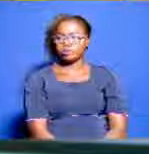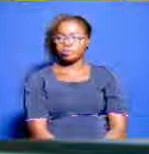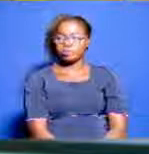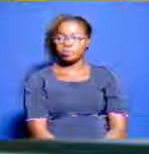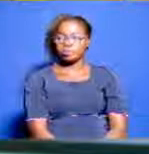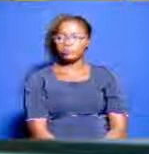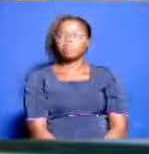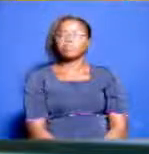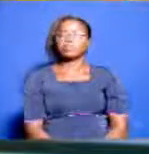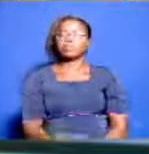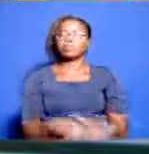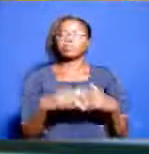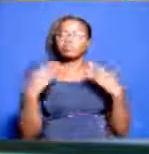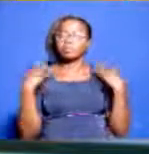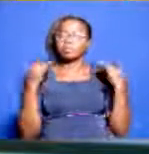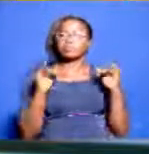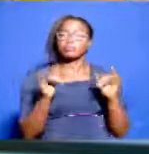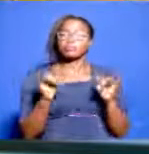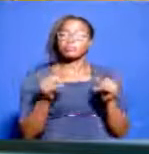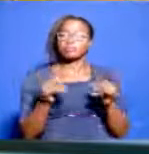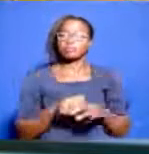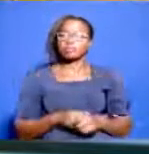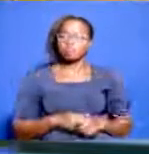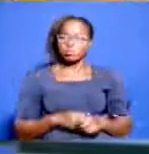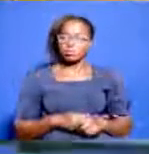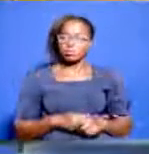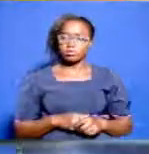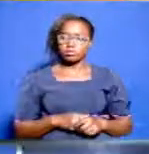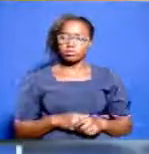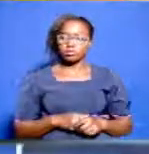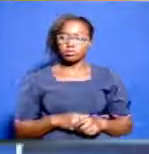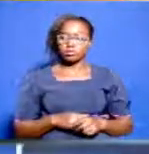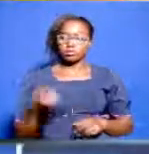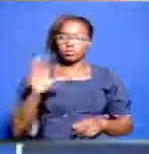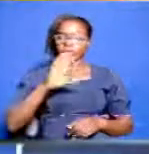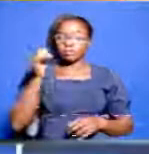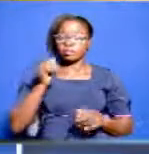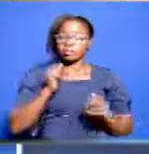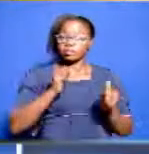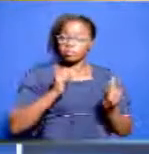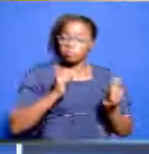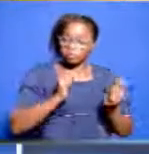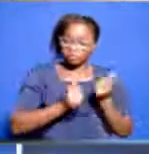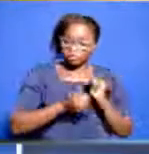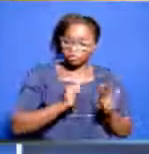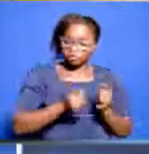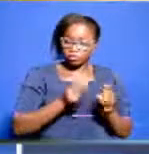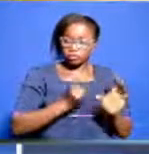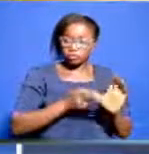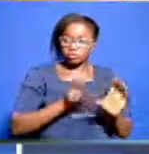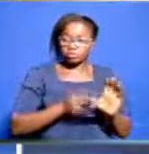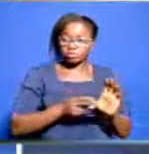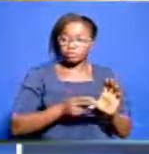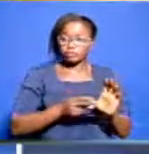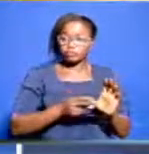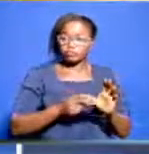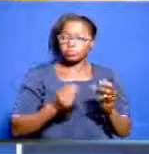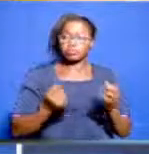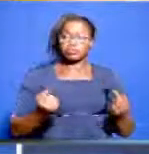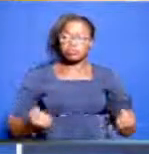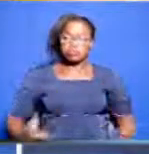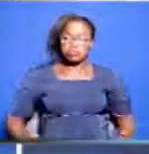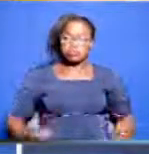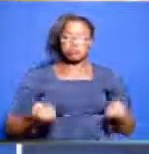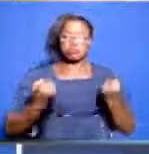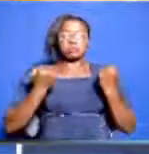Je, viwanjani, tukidunda dunda viwanjani, wana michezo wa Bara Afrika watakaoshiriki kwenye mashindano ya kunyanyua uzani ya